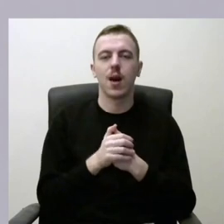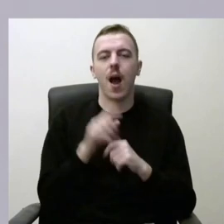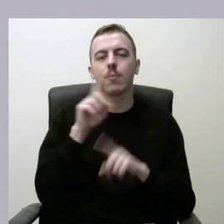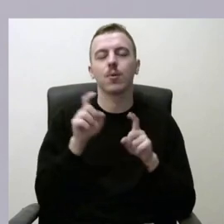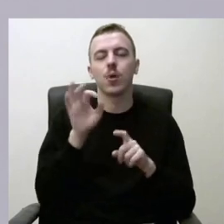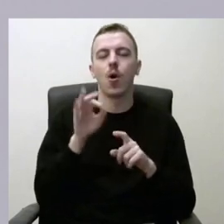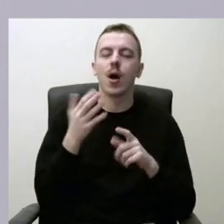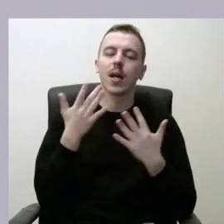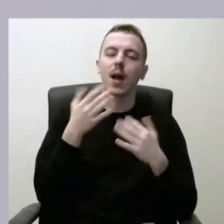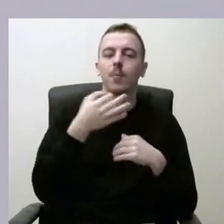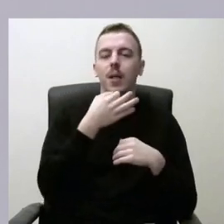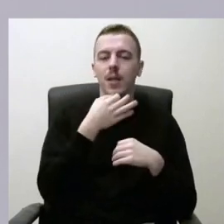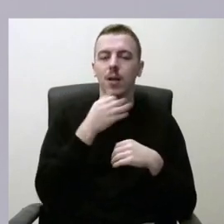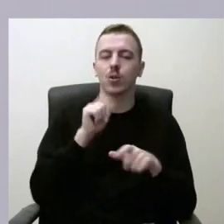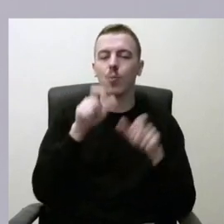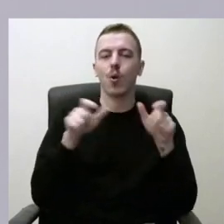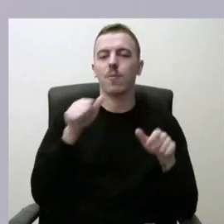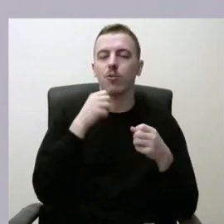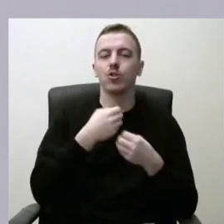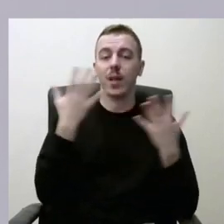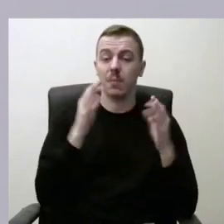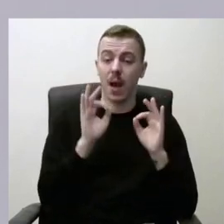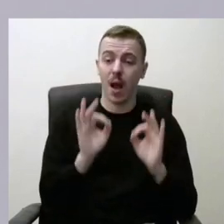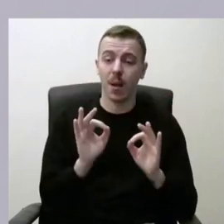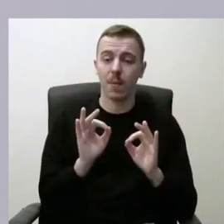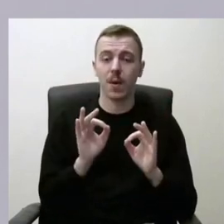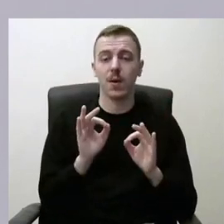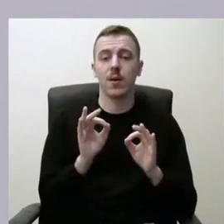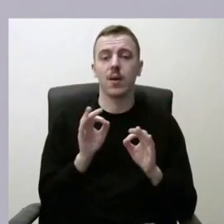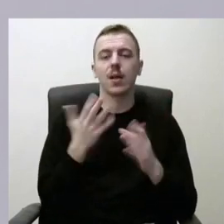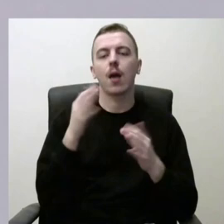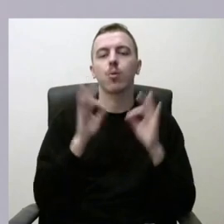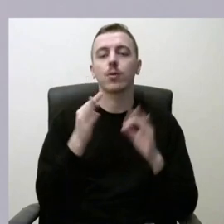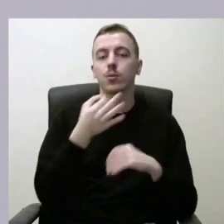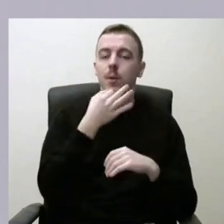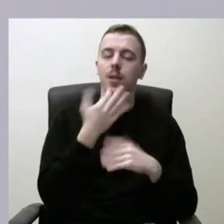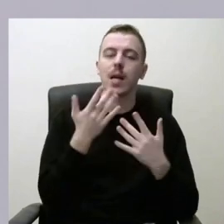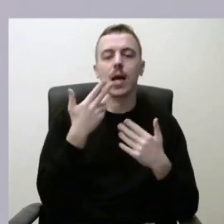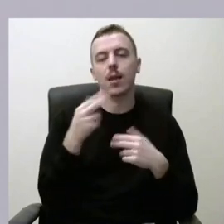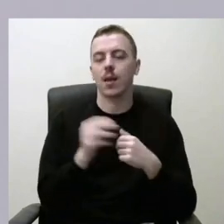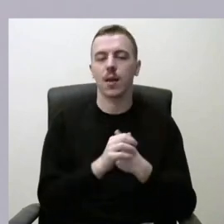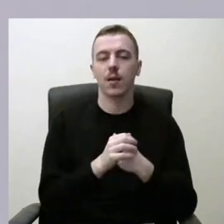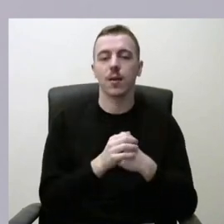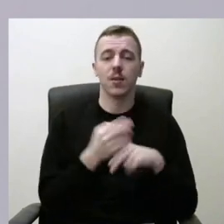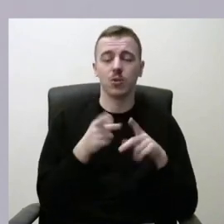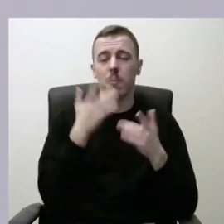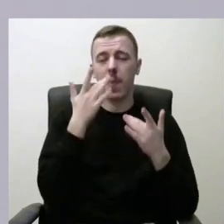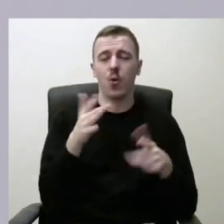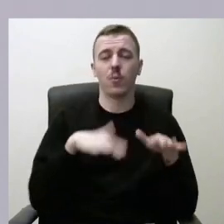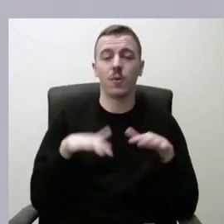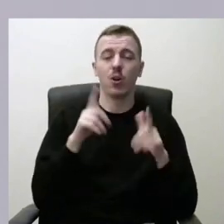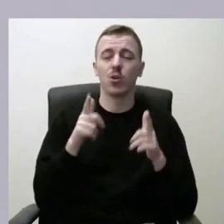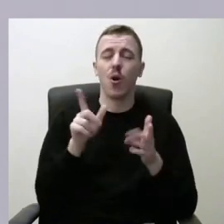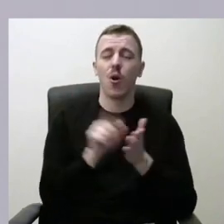patinka žmonėms, tarkim, švietimas, kiek procentų patinka, kiek ne. Tai yra tik tais toks parodomasis veiksmas, turi būti